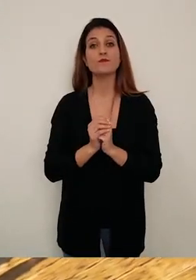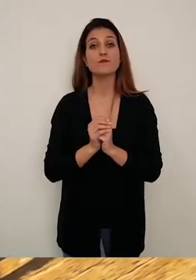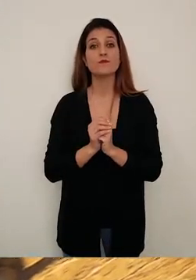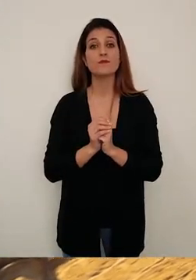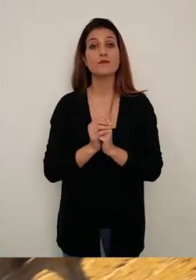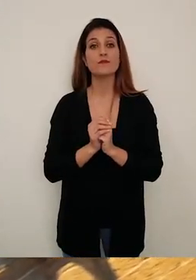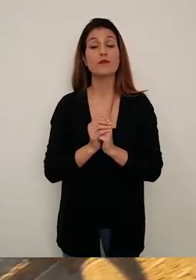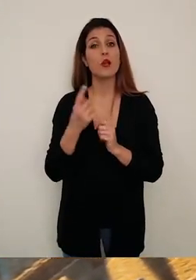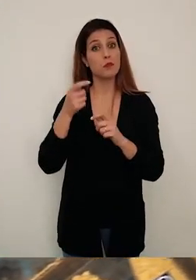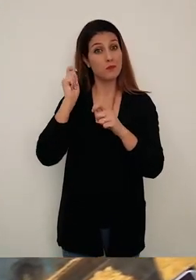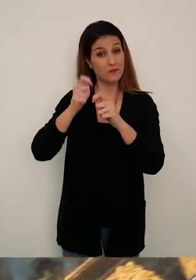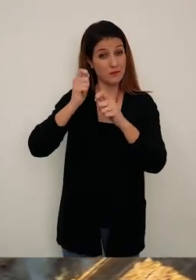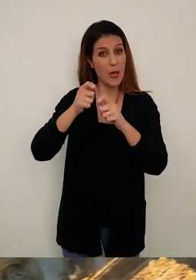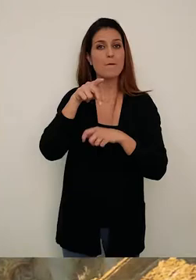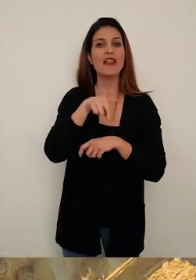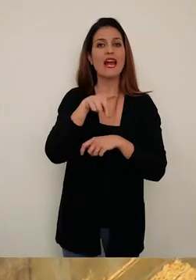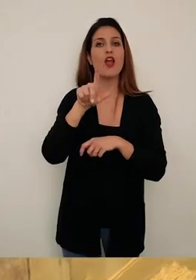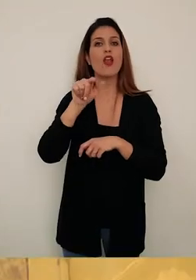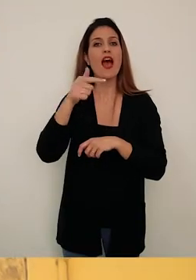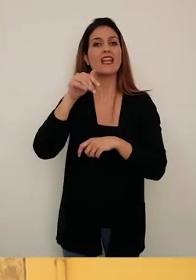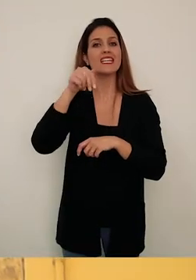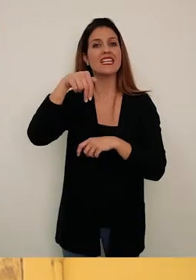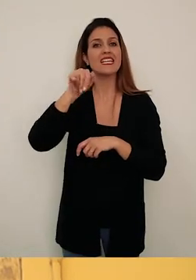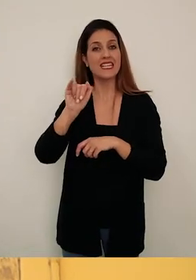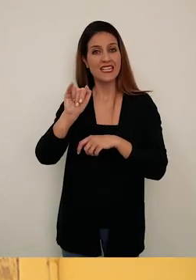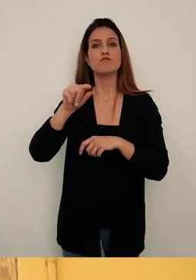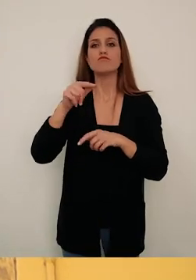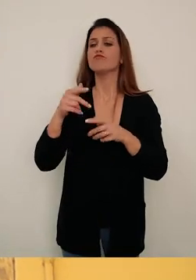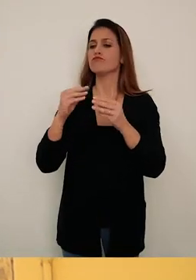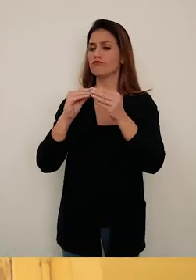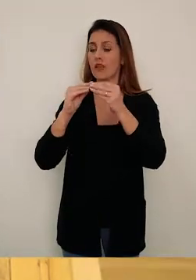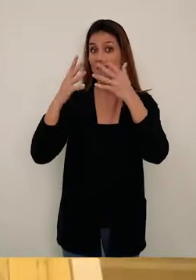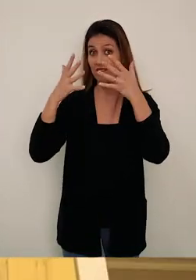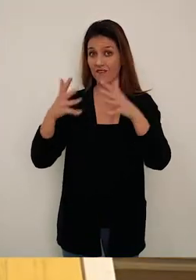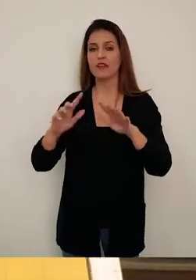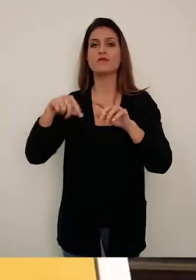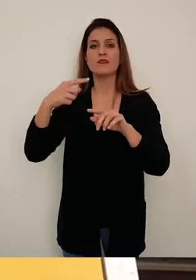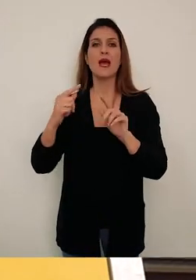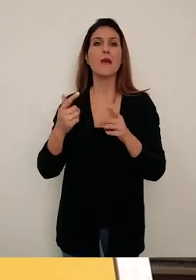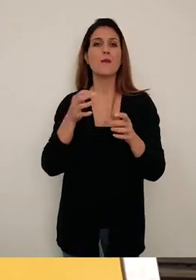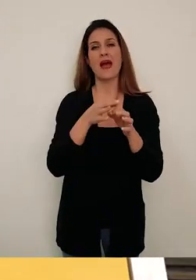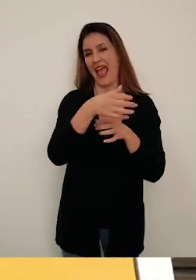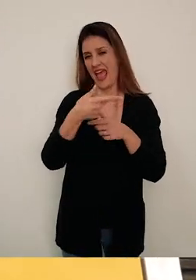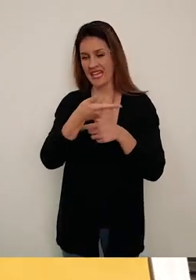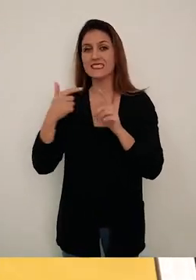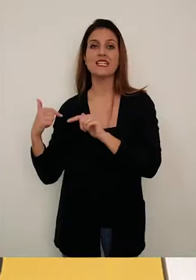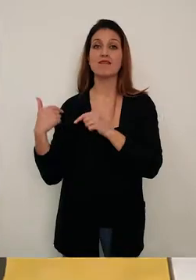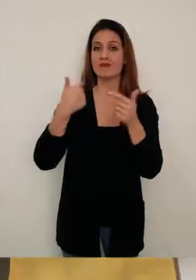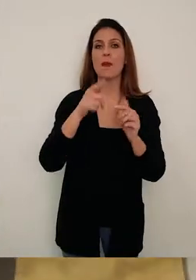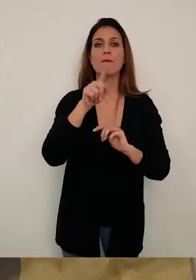Essa fu scolpita dal maestro Pantaleo Latini, che la completò e la donò al paese nel 1859.